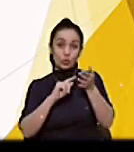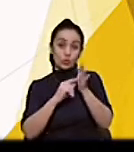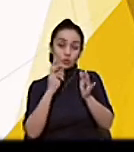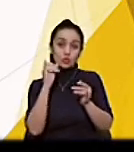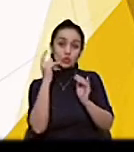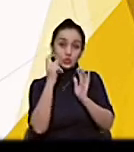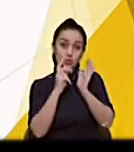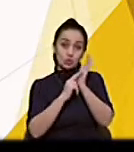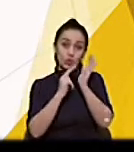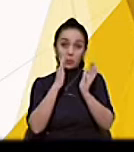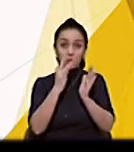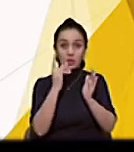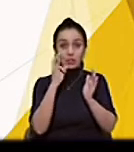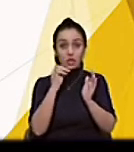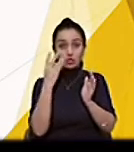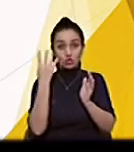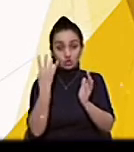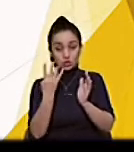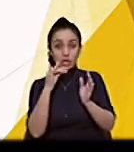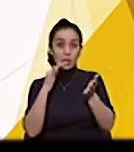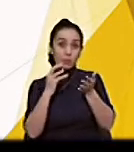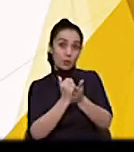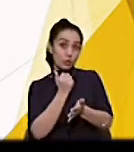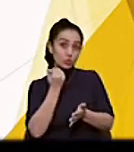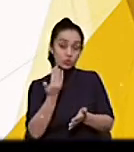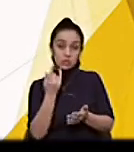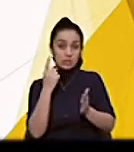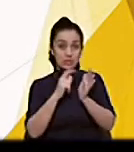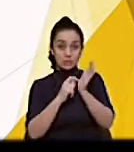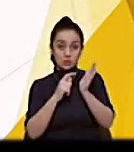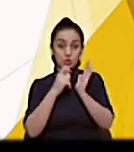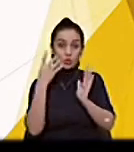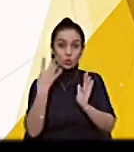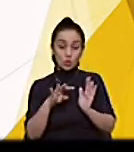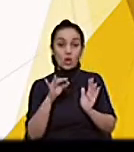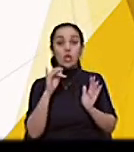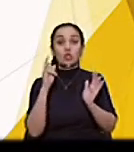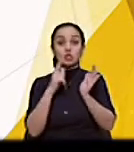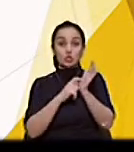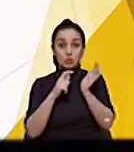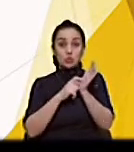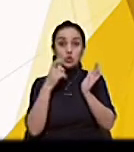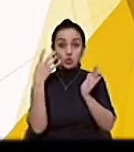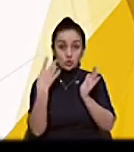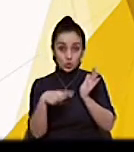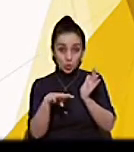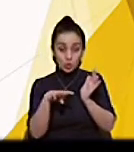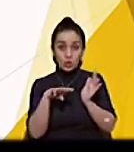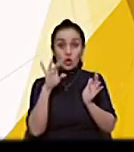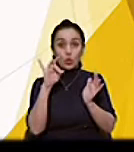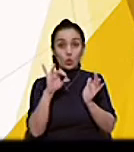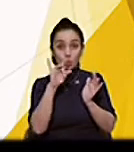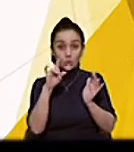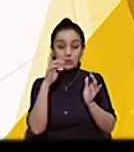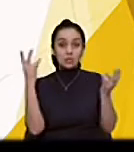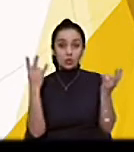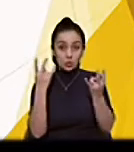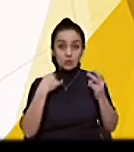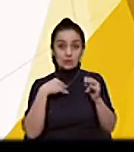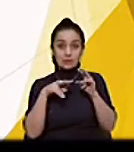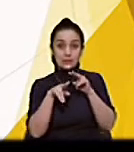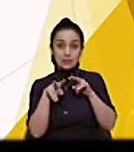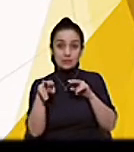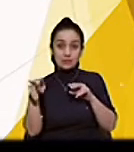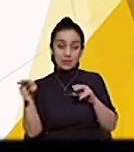4. 185 умножили на 4 и получаем 740. Значит, 740 роз нам